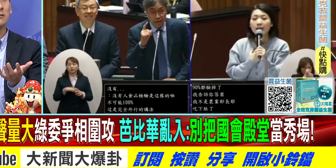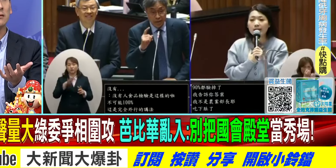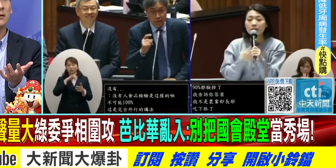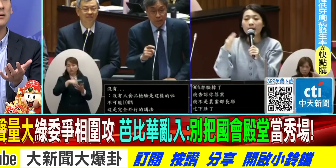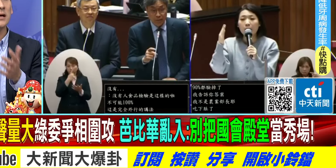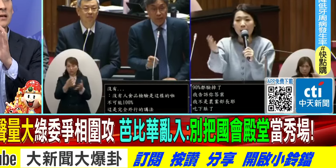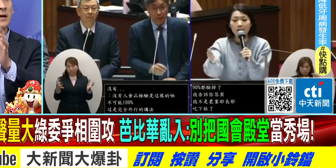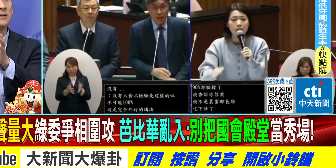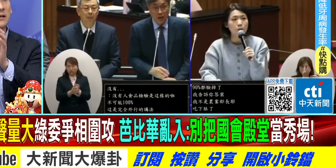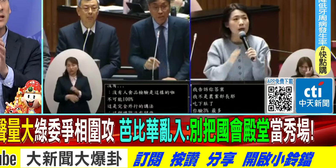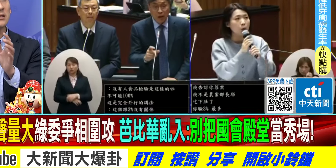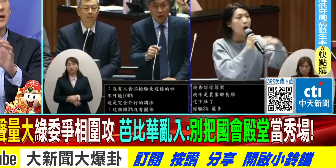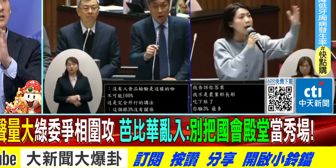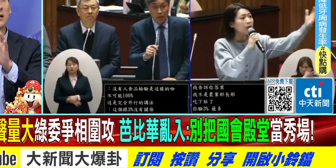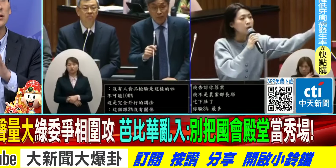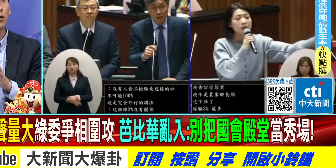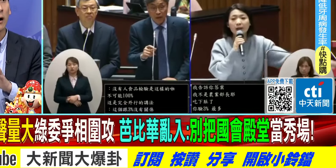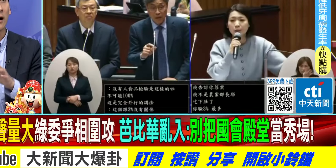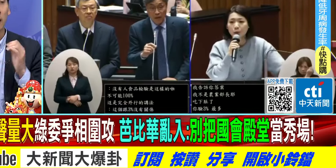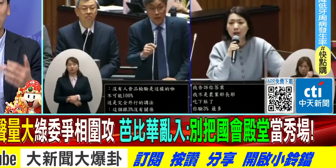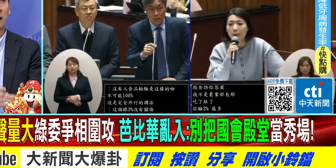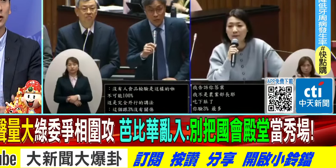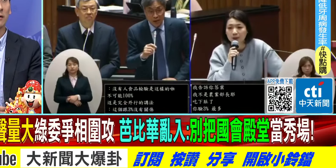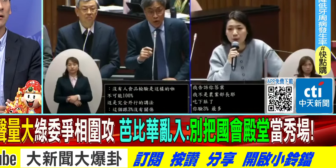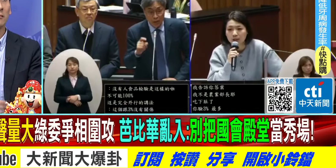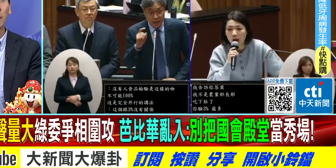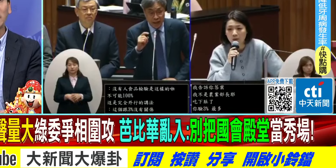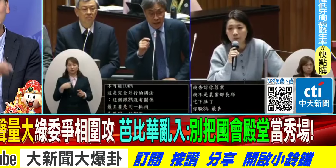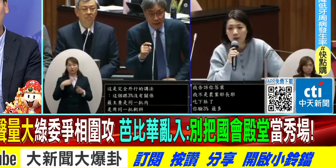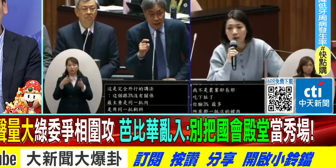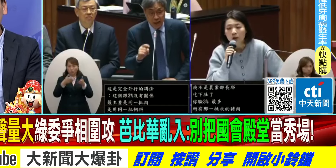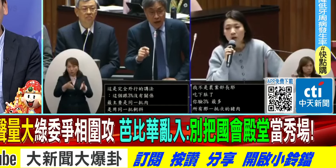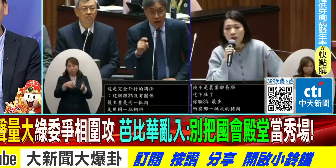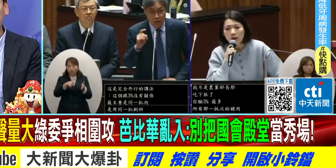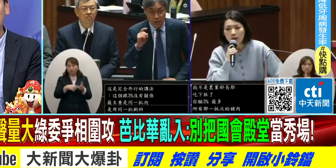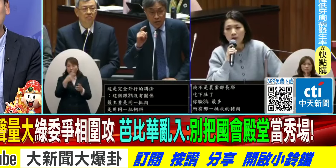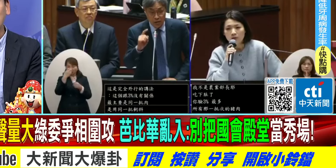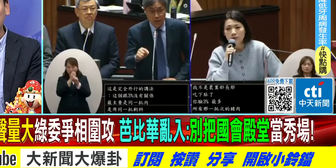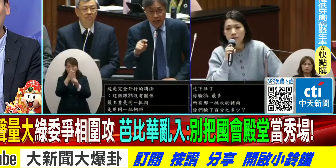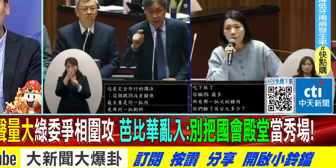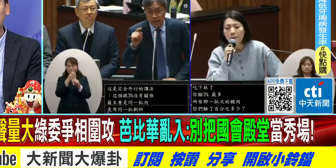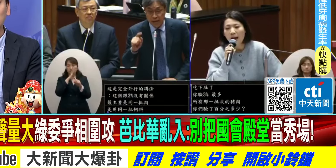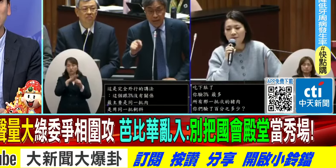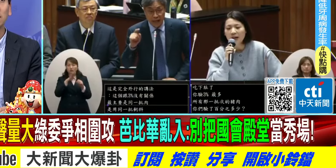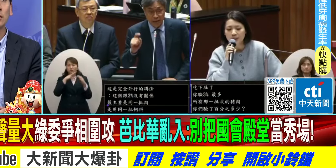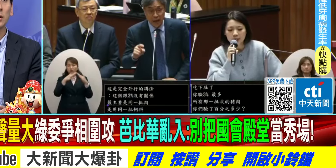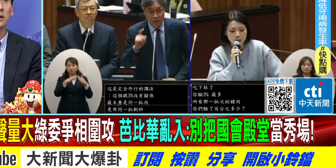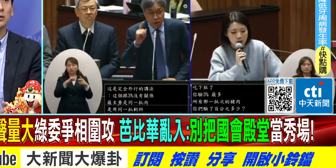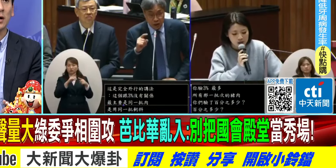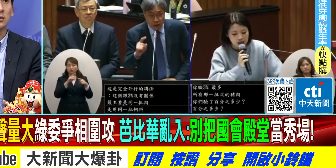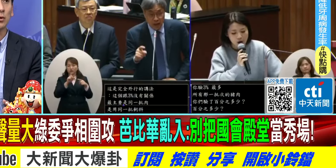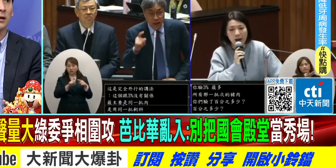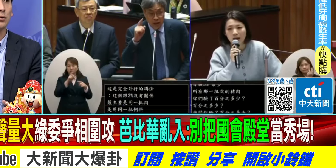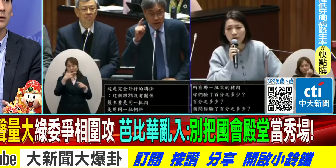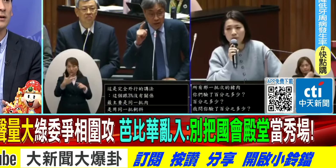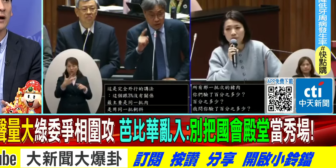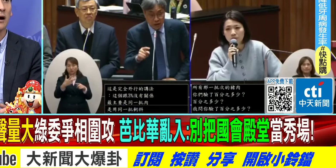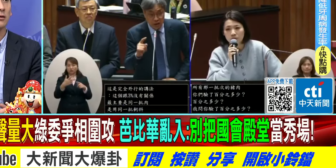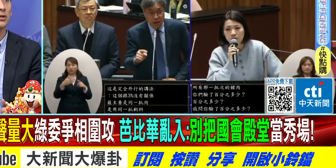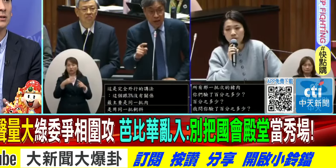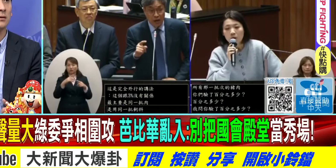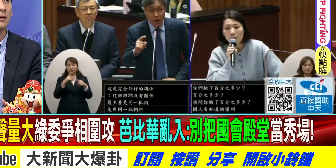卫星。那陈建仁在第一时间也是跟着说谎了，后来他道歉了，对不对？在国会殿堂公然道歉，我觉得这也是徐小新昨天做了